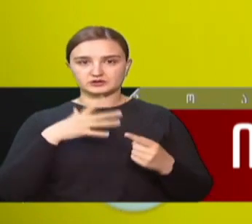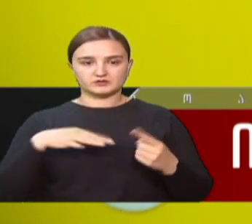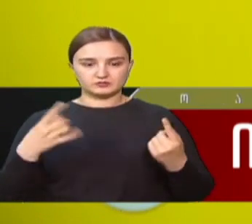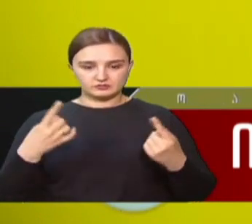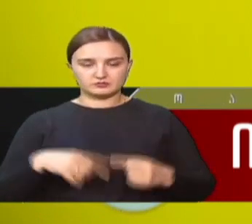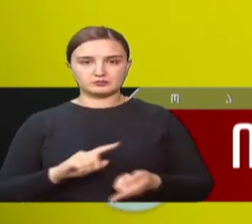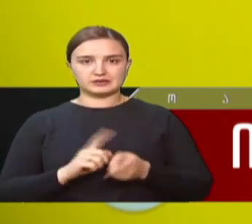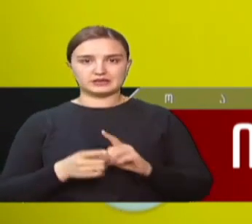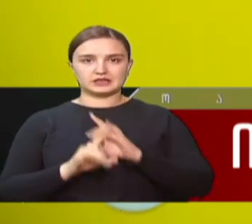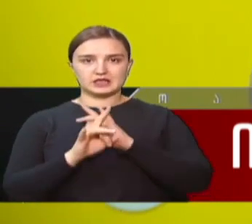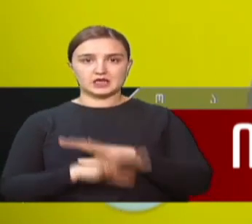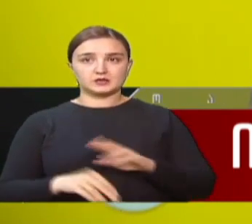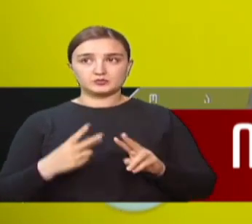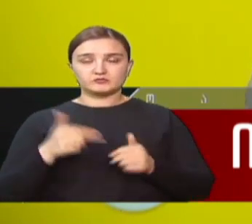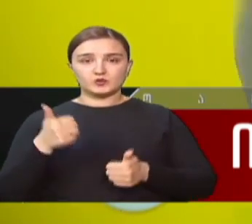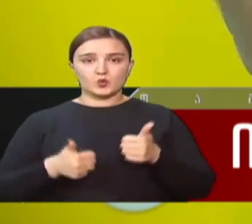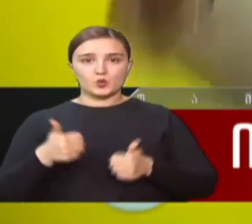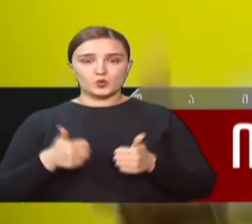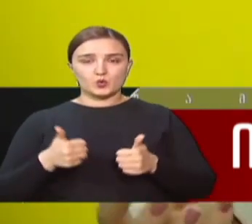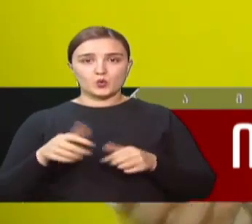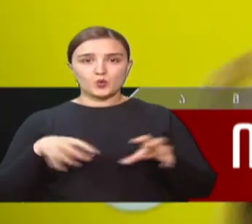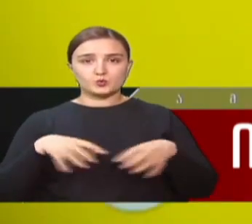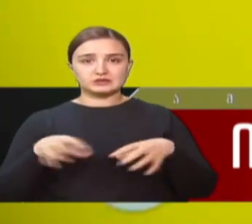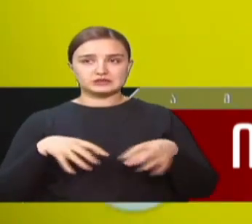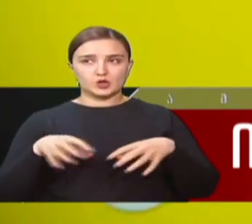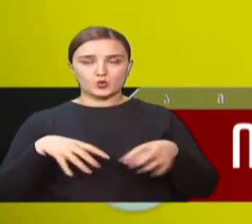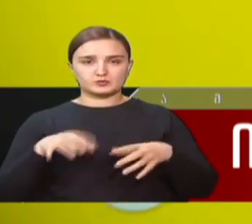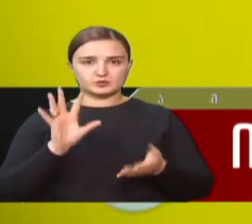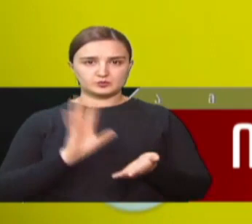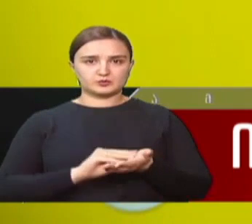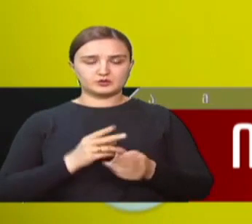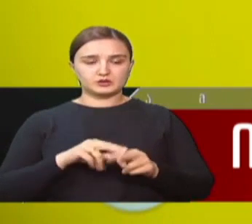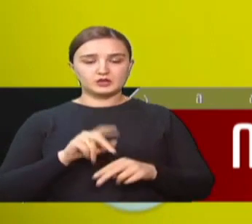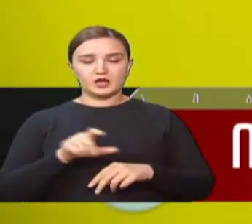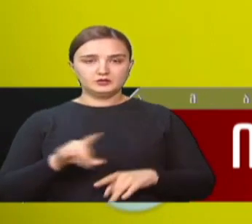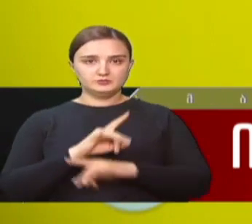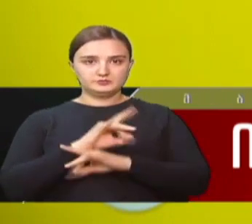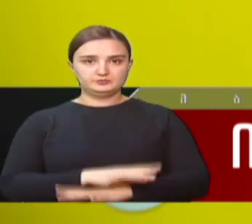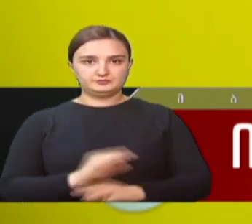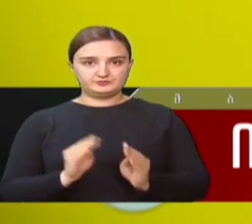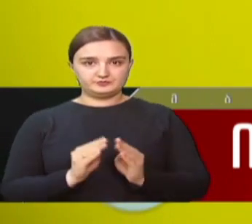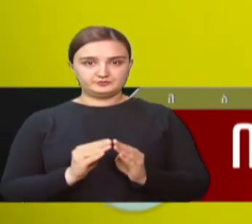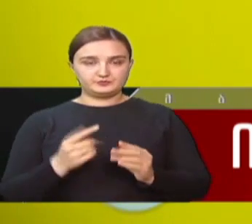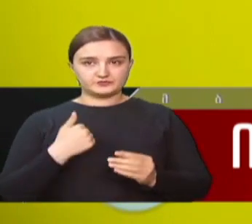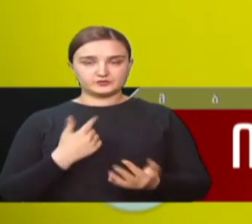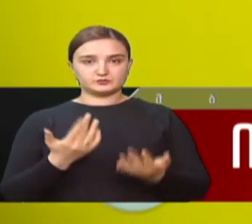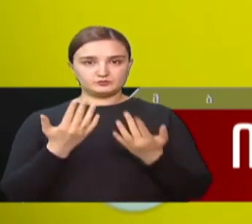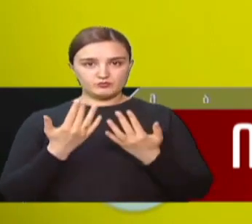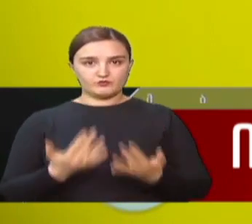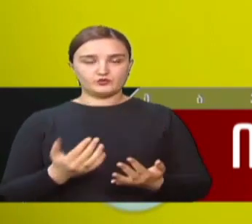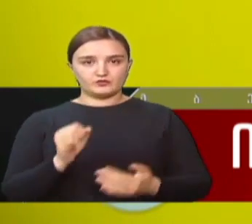ყველა მოქალაქე, იმიტომ რომ კორუფცია თავრობაში ნიშნავს სიღარიბეს მოქალაქეებს. ჩვენ მოგვთხოვა